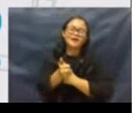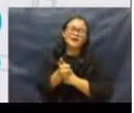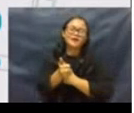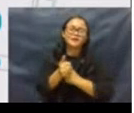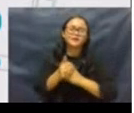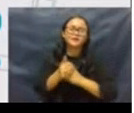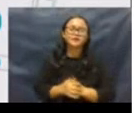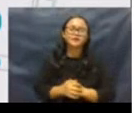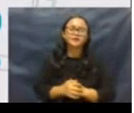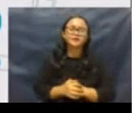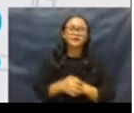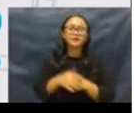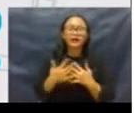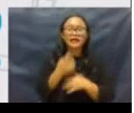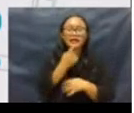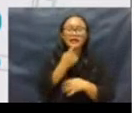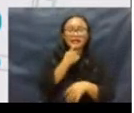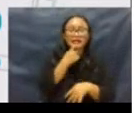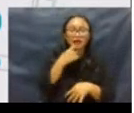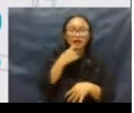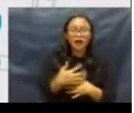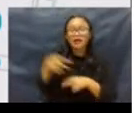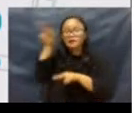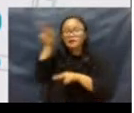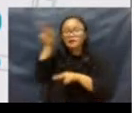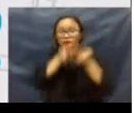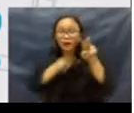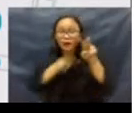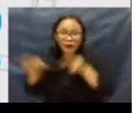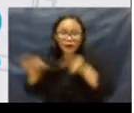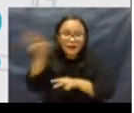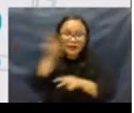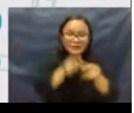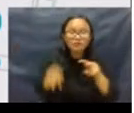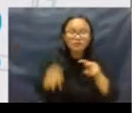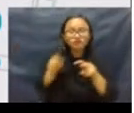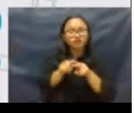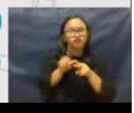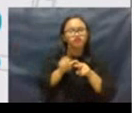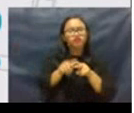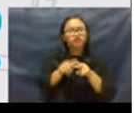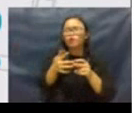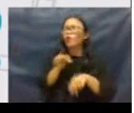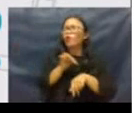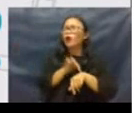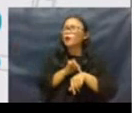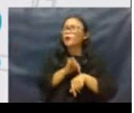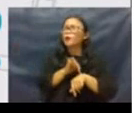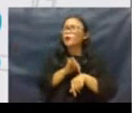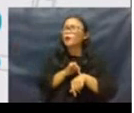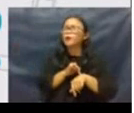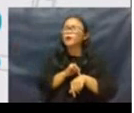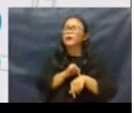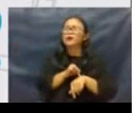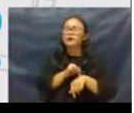dalam konteks eksplorasi sebetulnya tidak perlu untuk makan waktunya